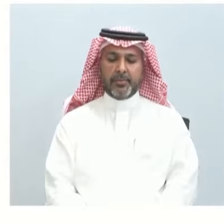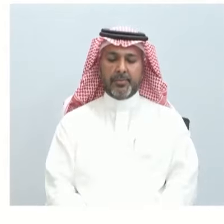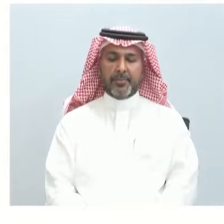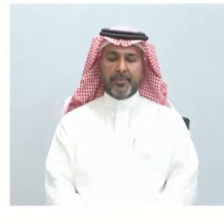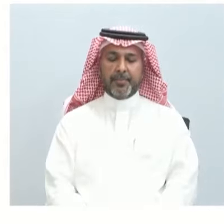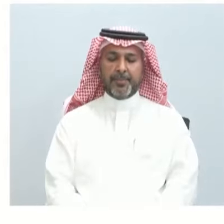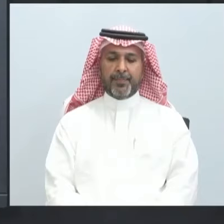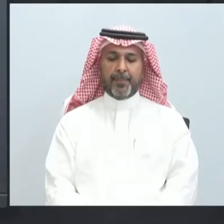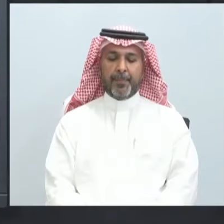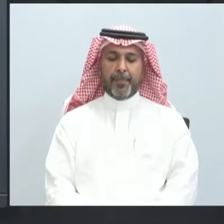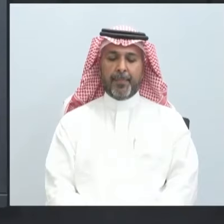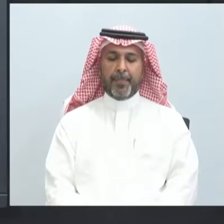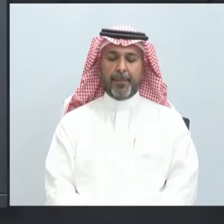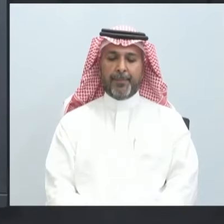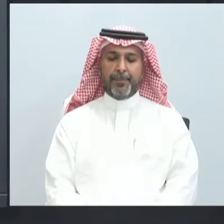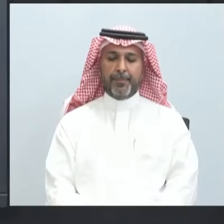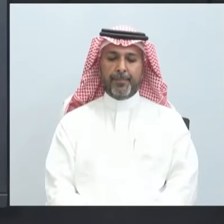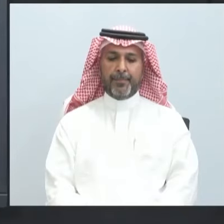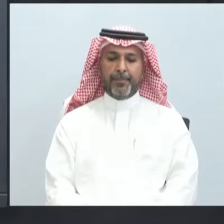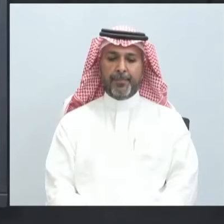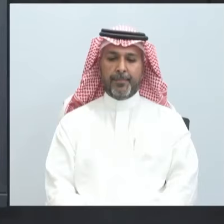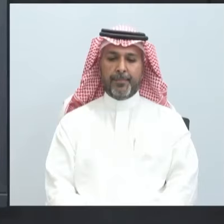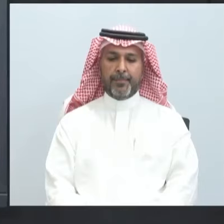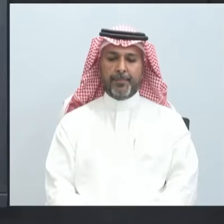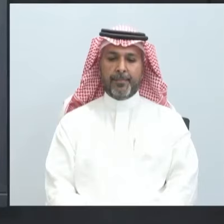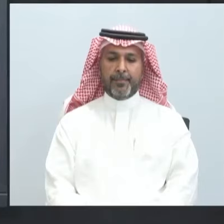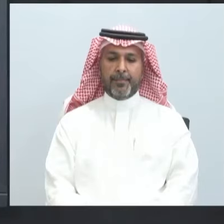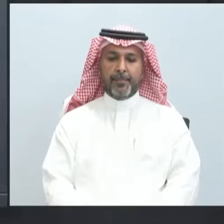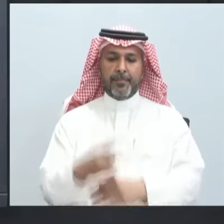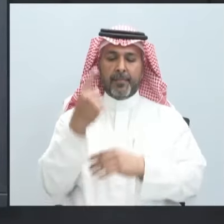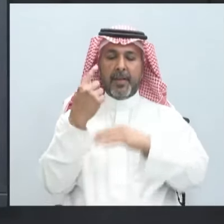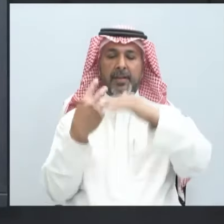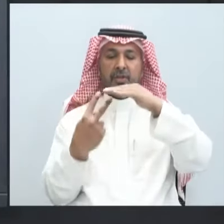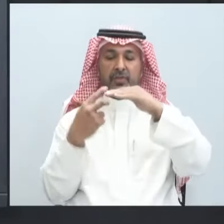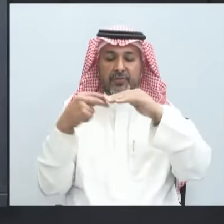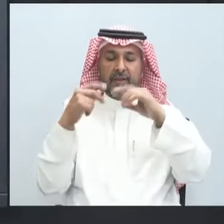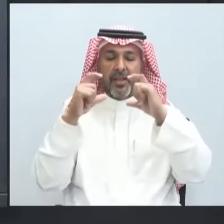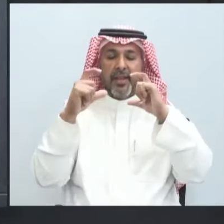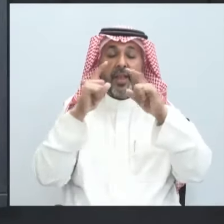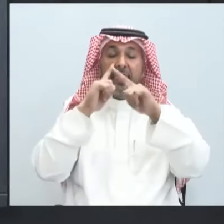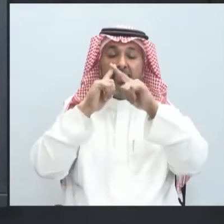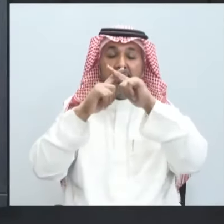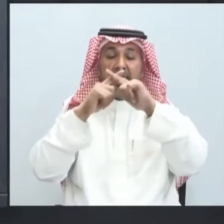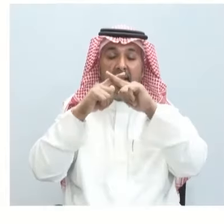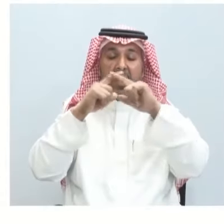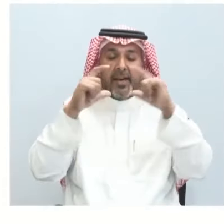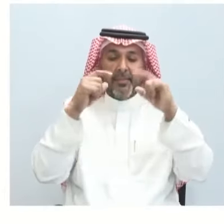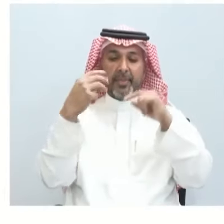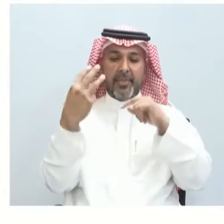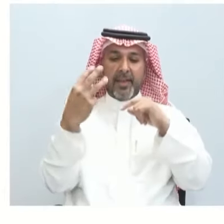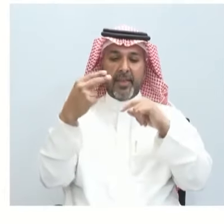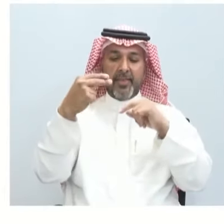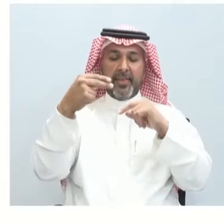المساحه هذا شبه المنحرف اذا المساحه تساوي نصف الارتفاع مضروب فيه ثلاثه عين زائد خمسه